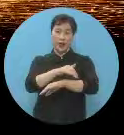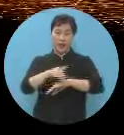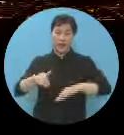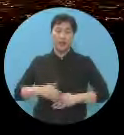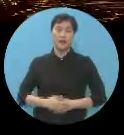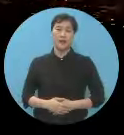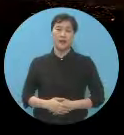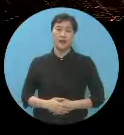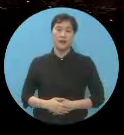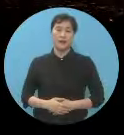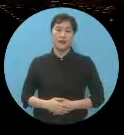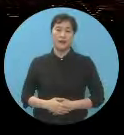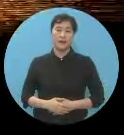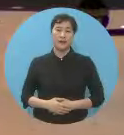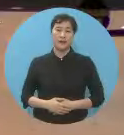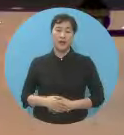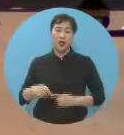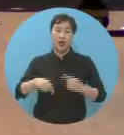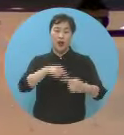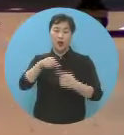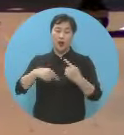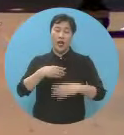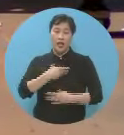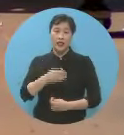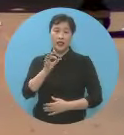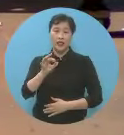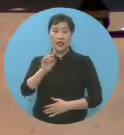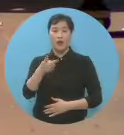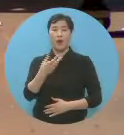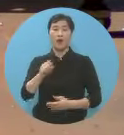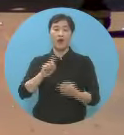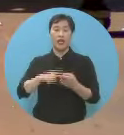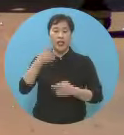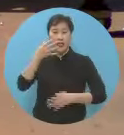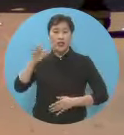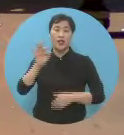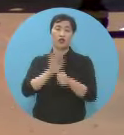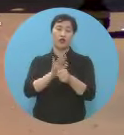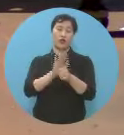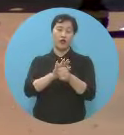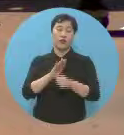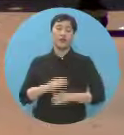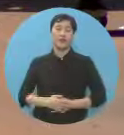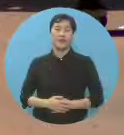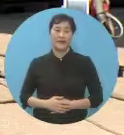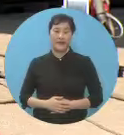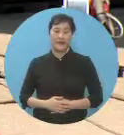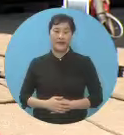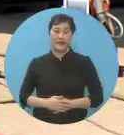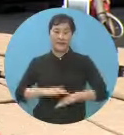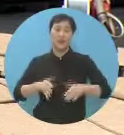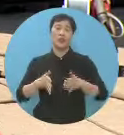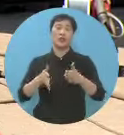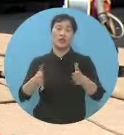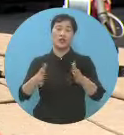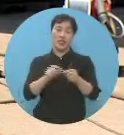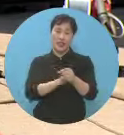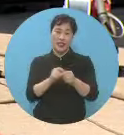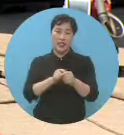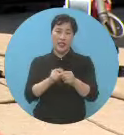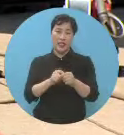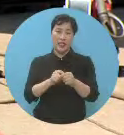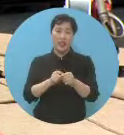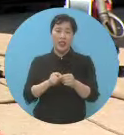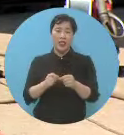또 경영안정자금 200억 원에 대한 이자도 지원할 예정입니다. 전라남도는 특히 대상자가 지원